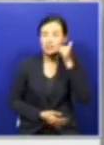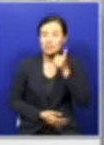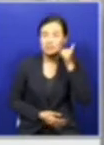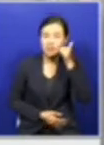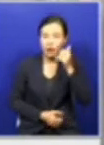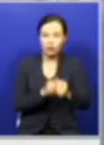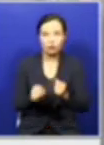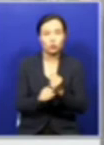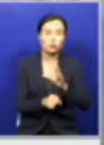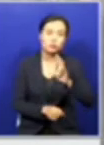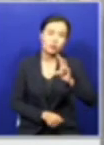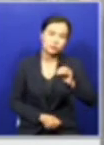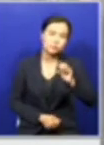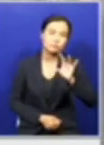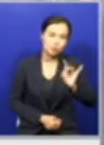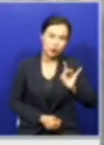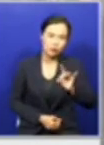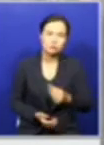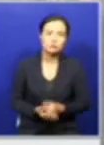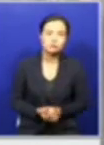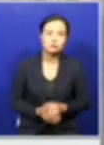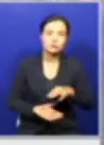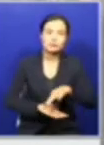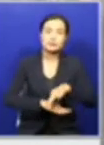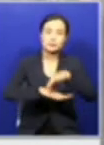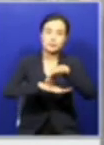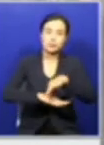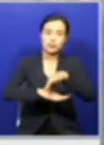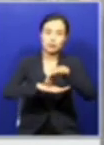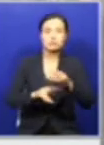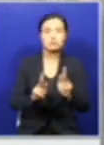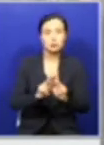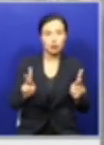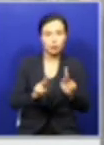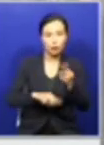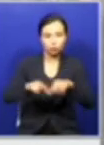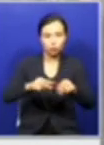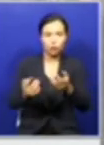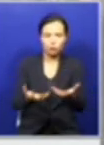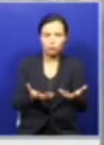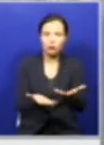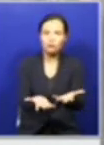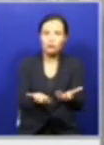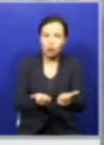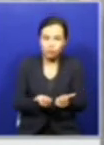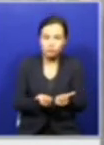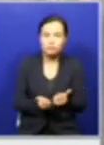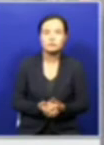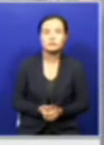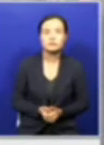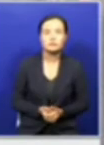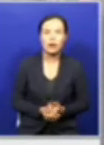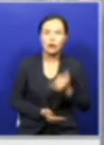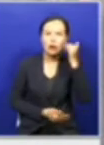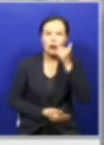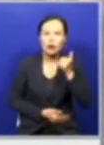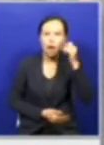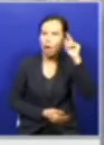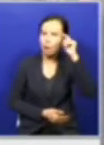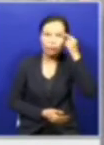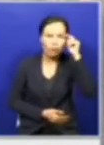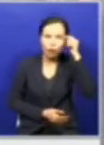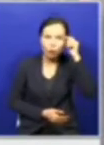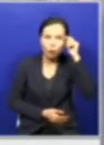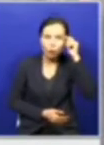ายุ78ปีได้รับการแต่งตั้งเป็นกรรมการตรวจรับพัสดุแต่คุณยายไม่รู้เรื่องเลยไ